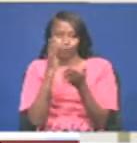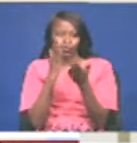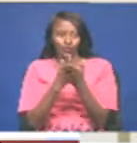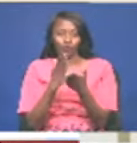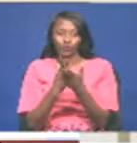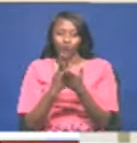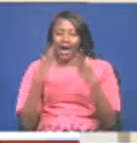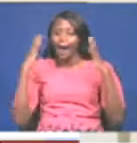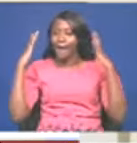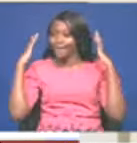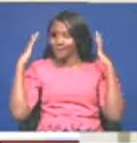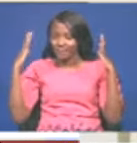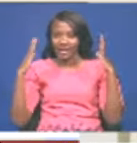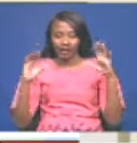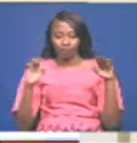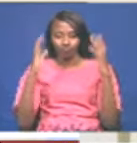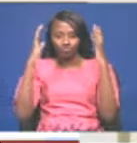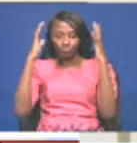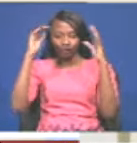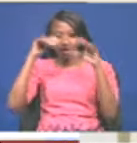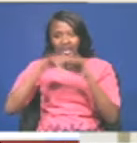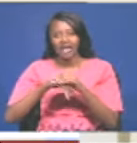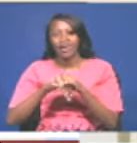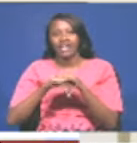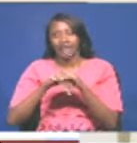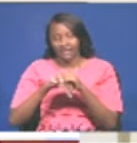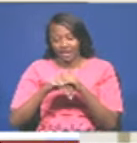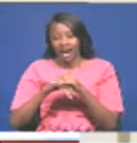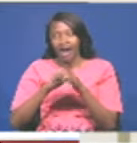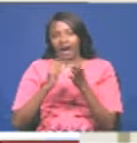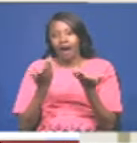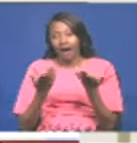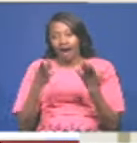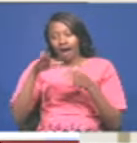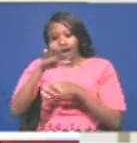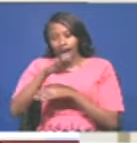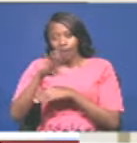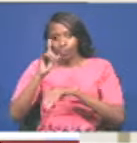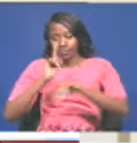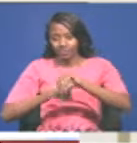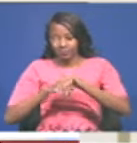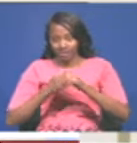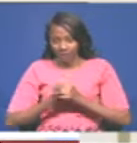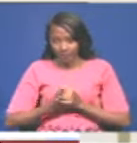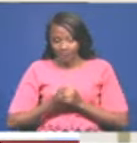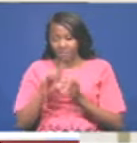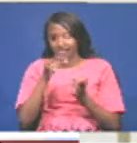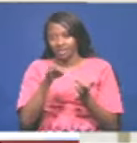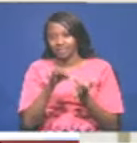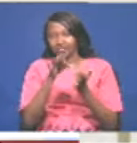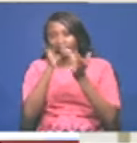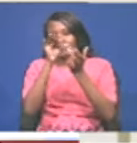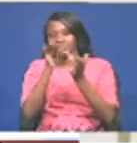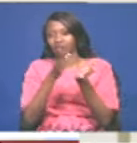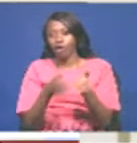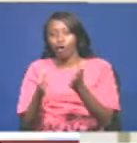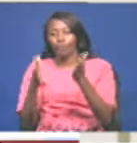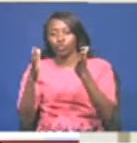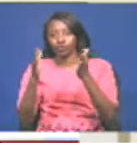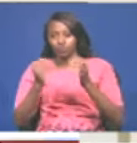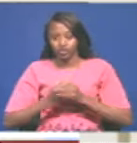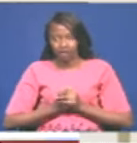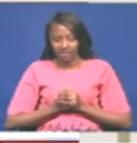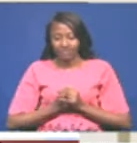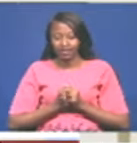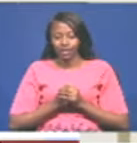the in our KBS calendar, since it accords us this unique opportunity to honor